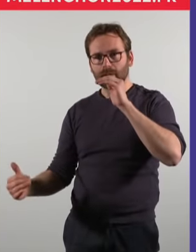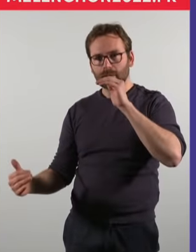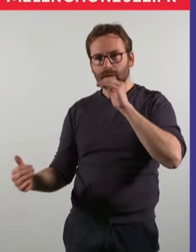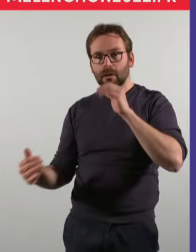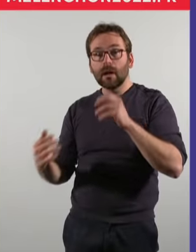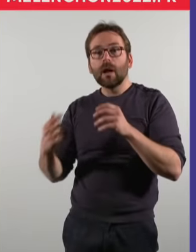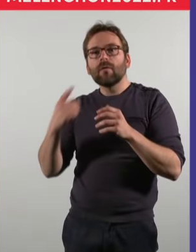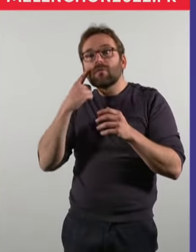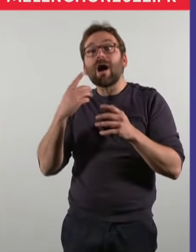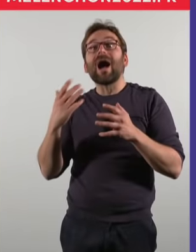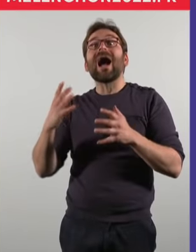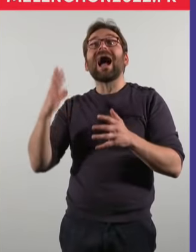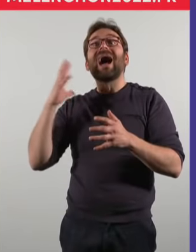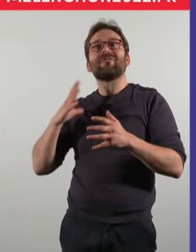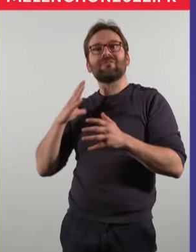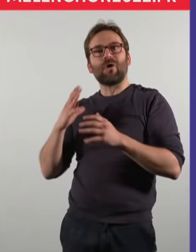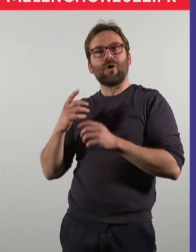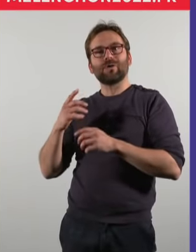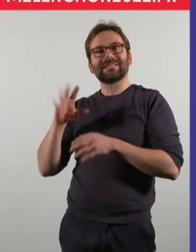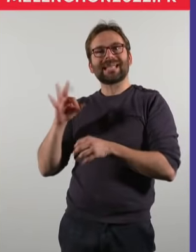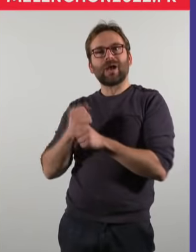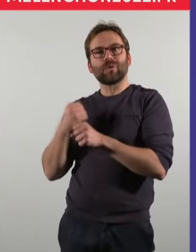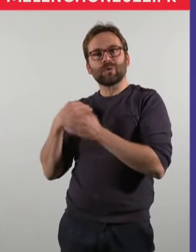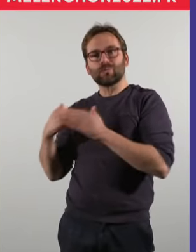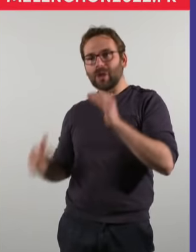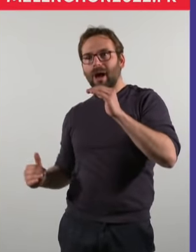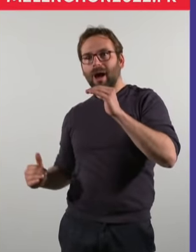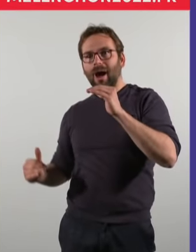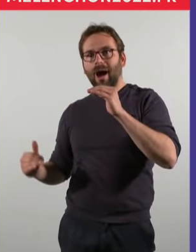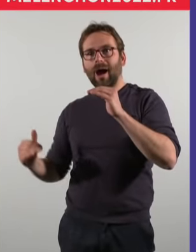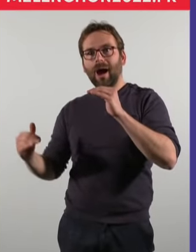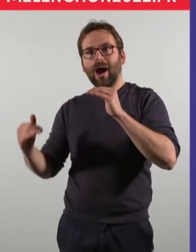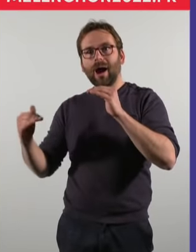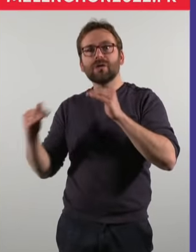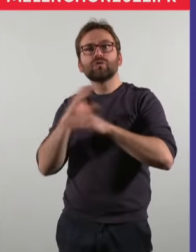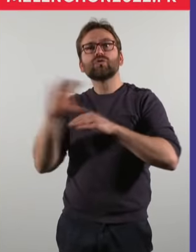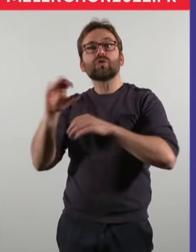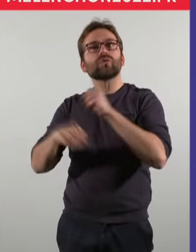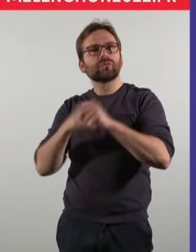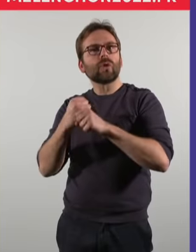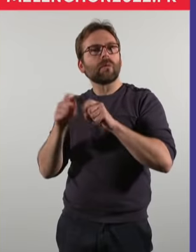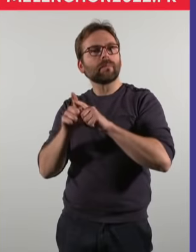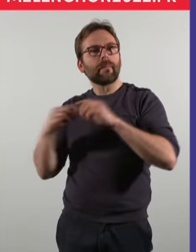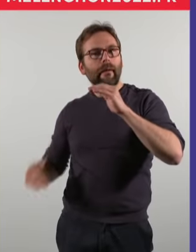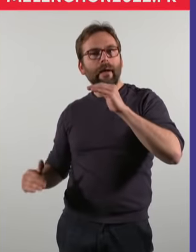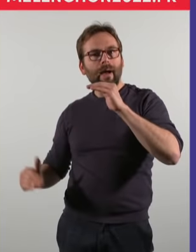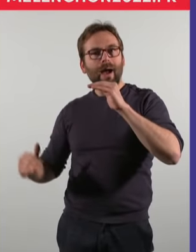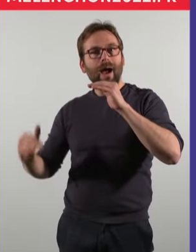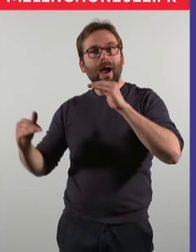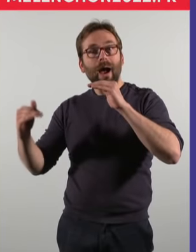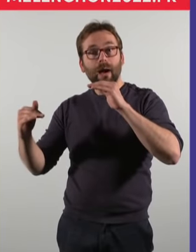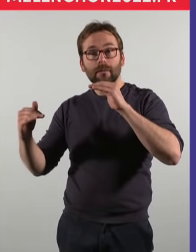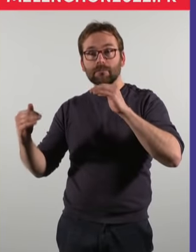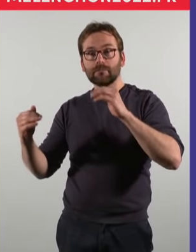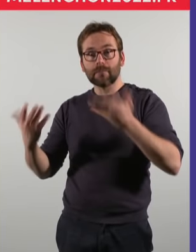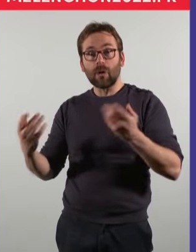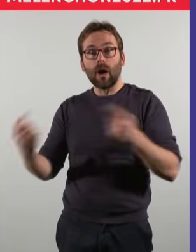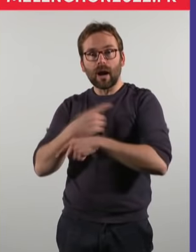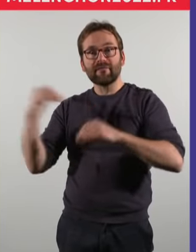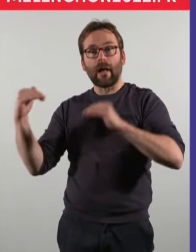qui s'observait depuis un demi-siècle, depuis 100 ans, soudain la pente s'est